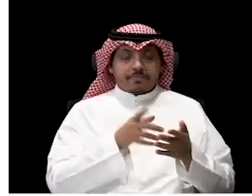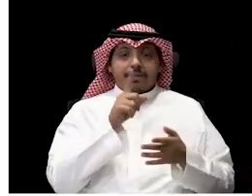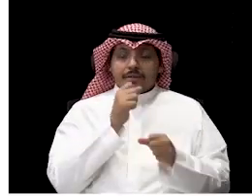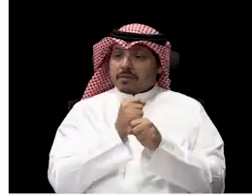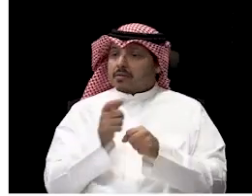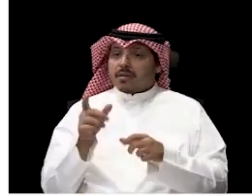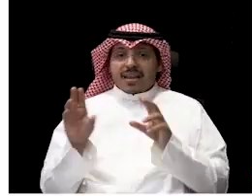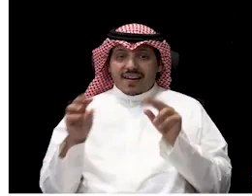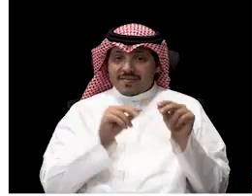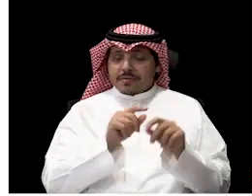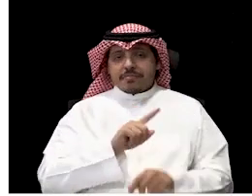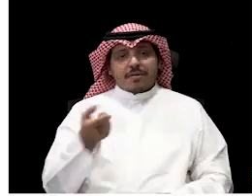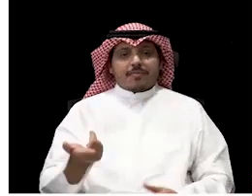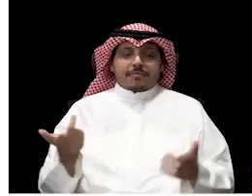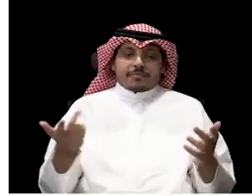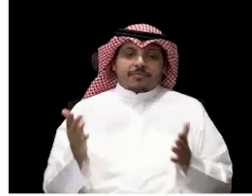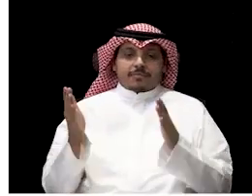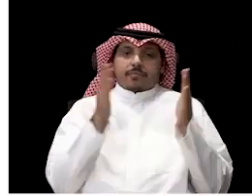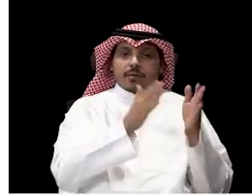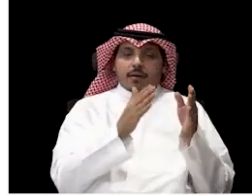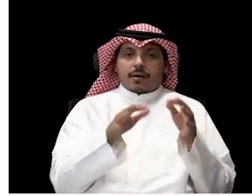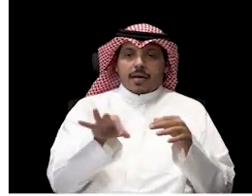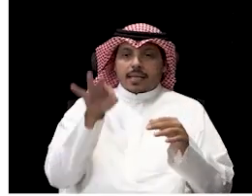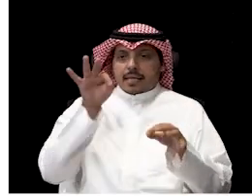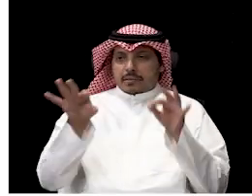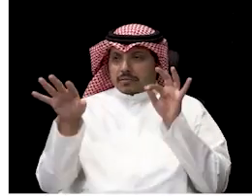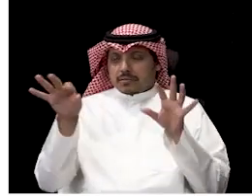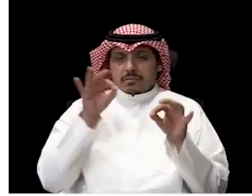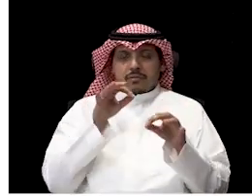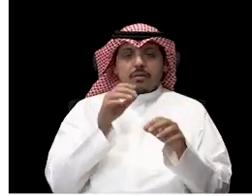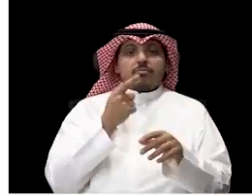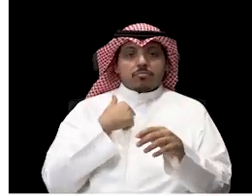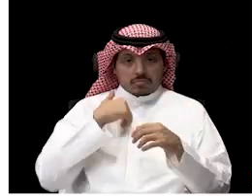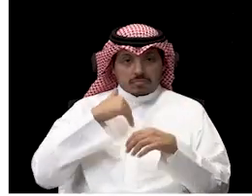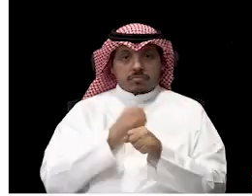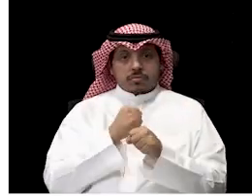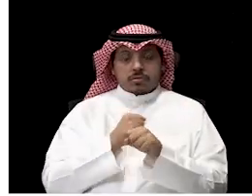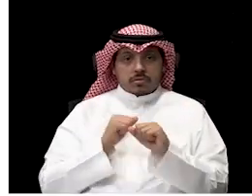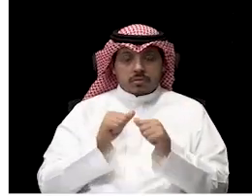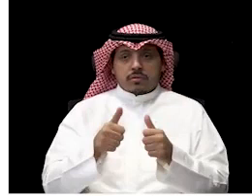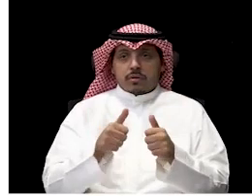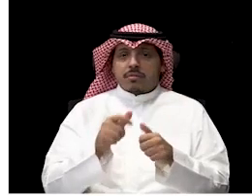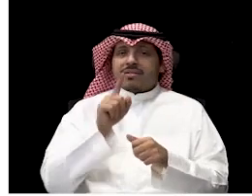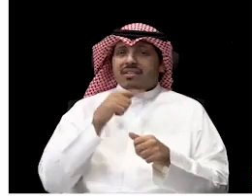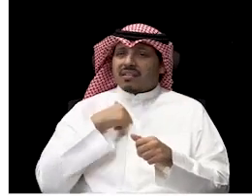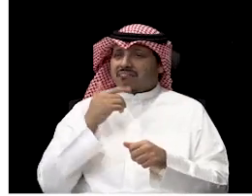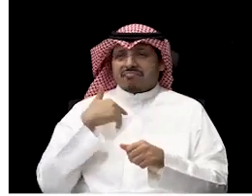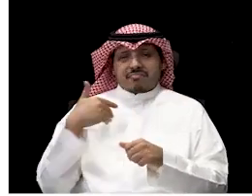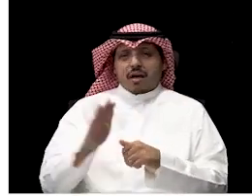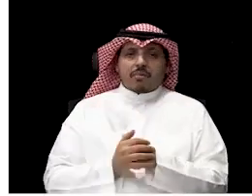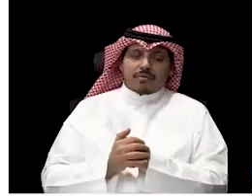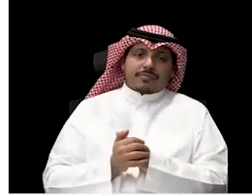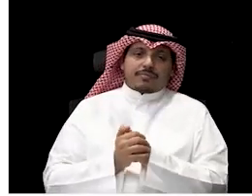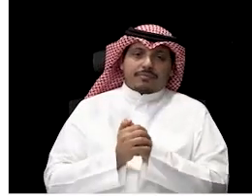عمل. الاختيارية هي ماذا؟ يقدر على العمل ولا يرغب فيه، إذن هو